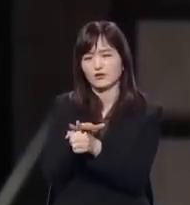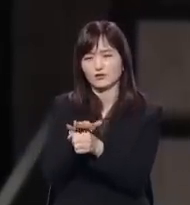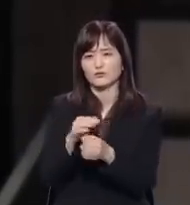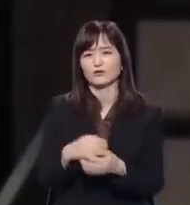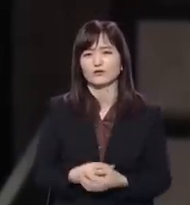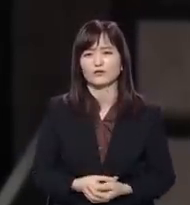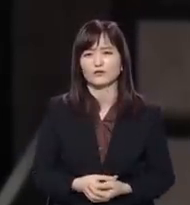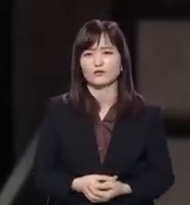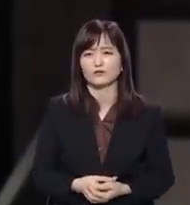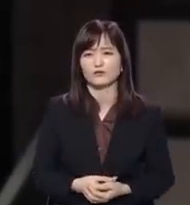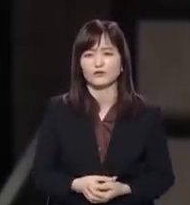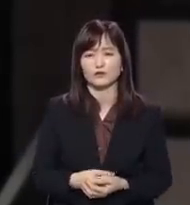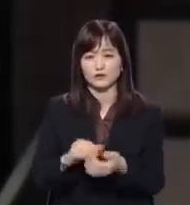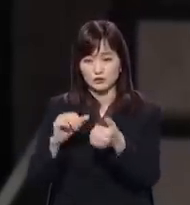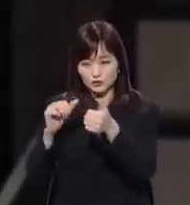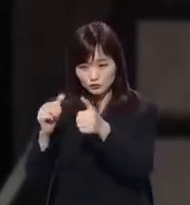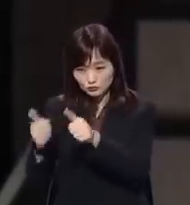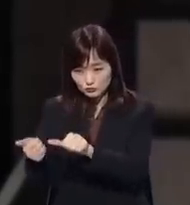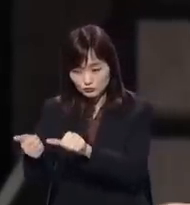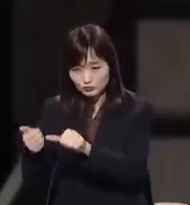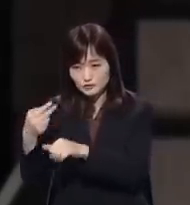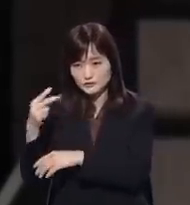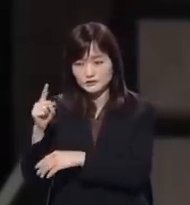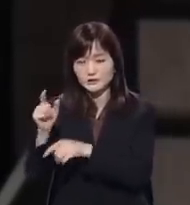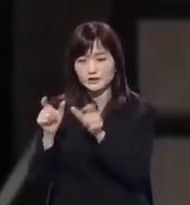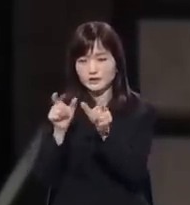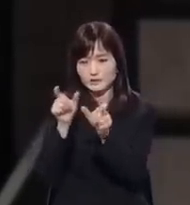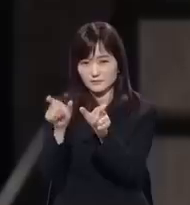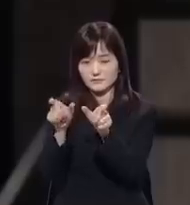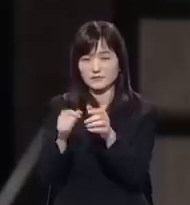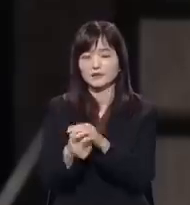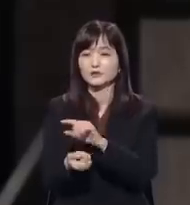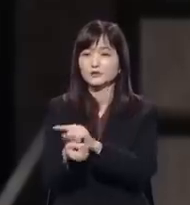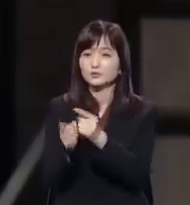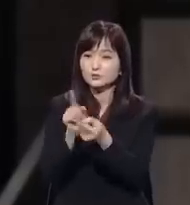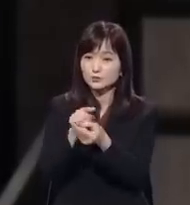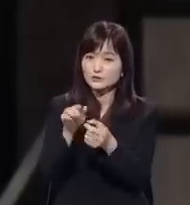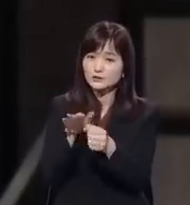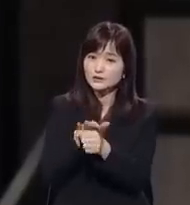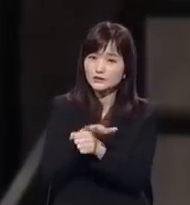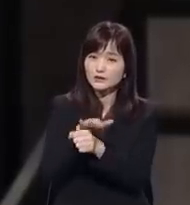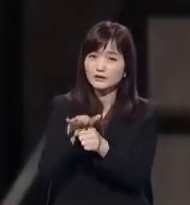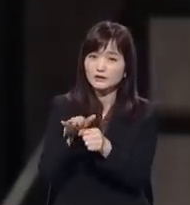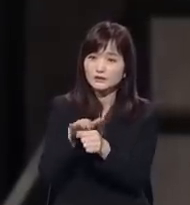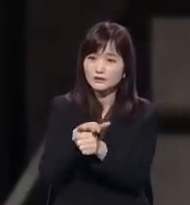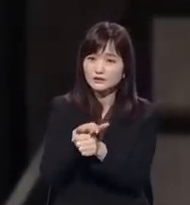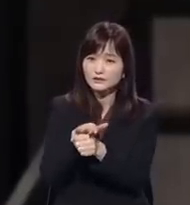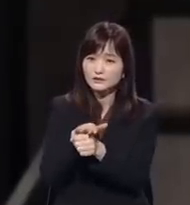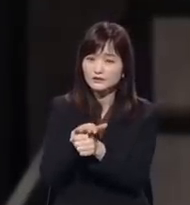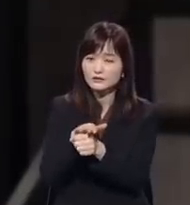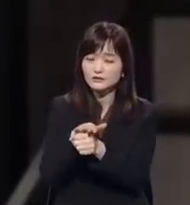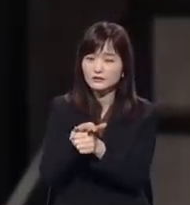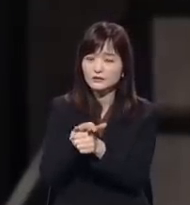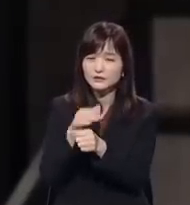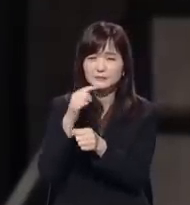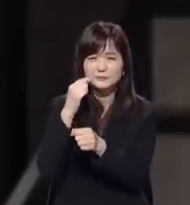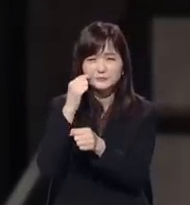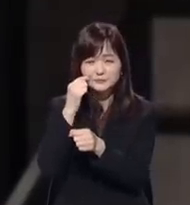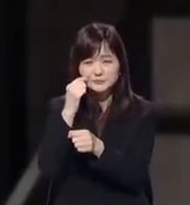또 죽을 사 자를 갖다 붙여서 이거는 이제 서로가 사랑을 하고 있는데 사랑을 이루지